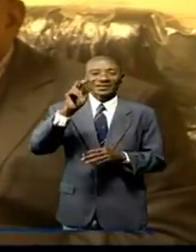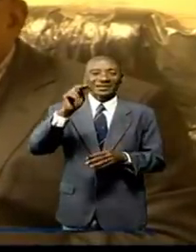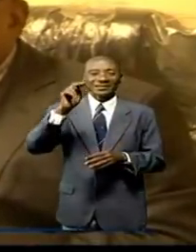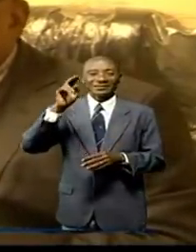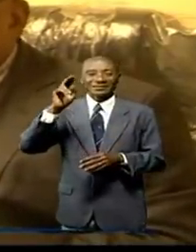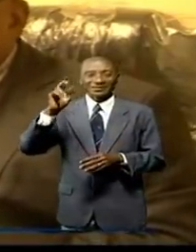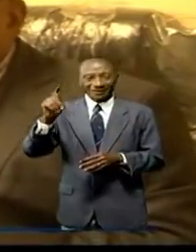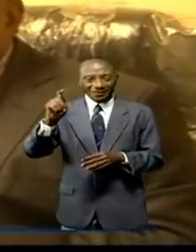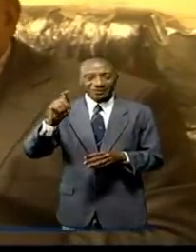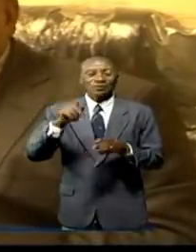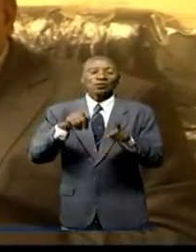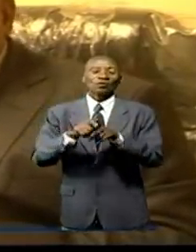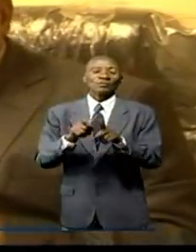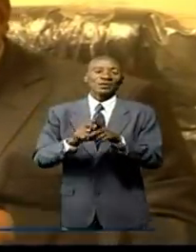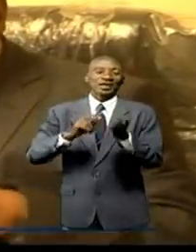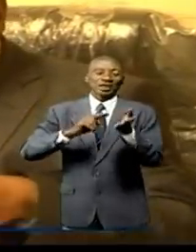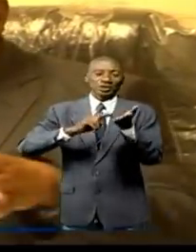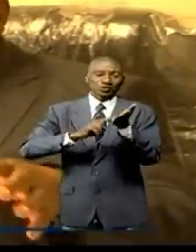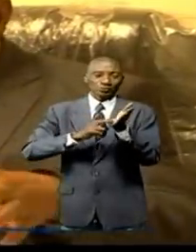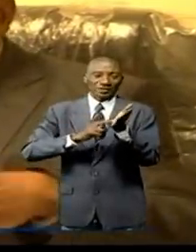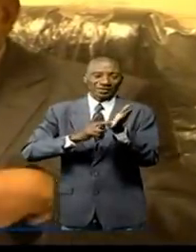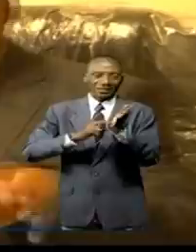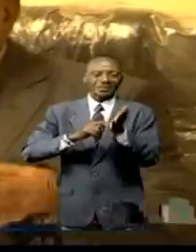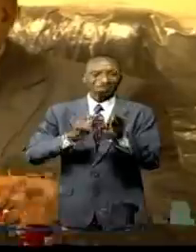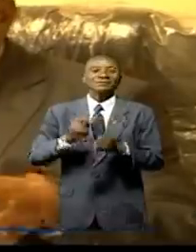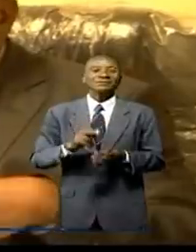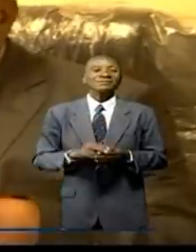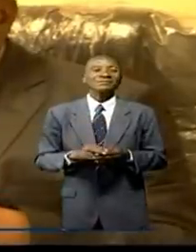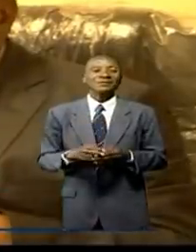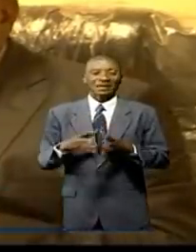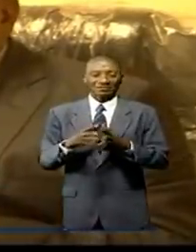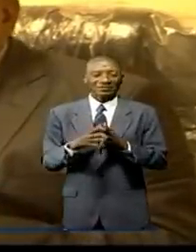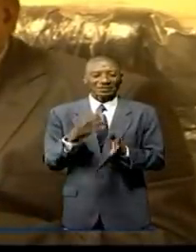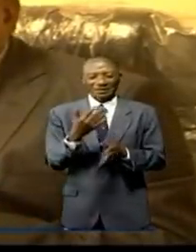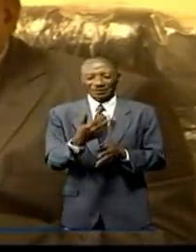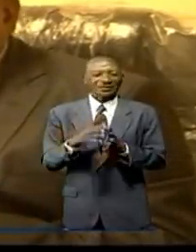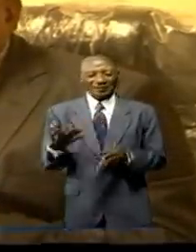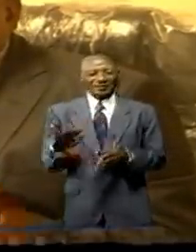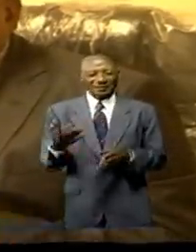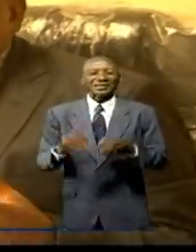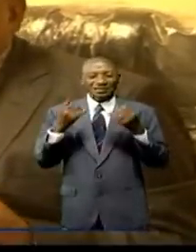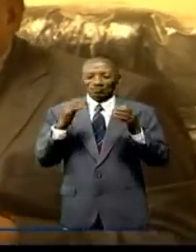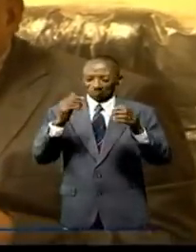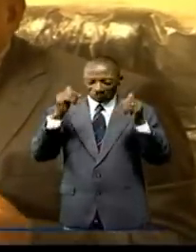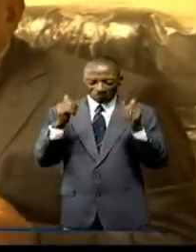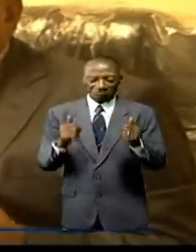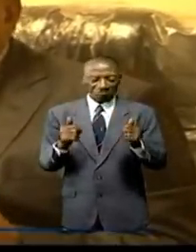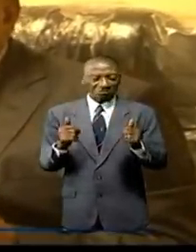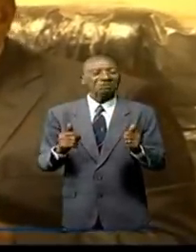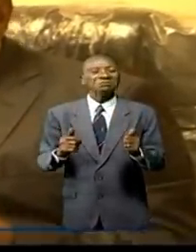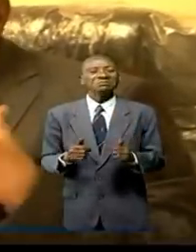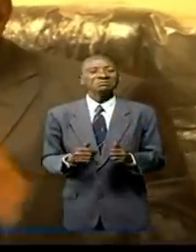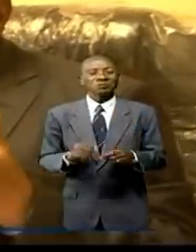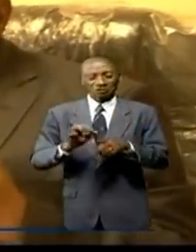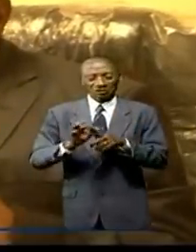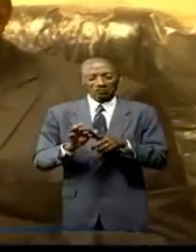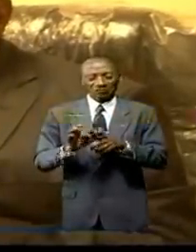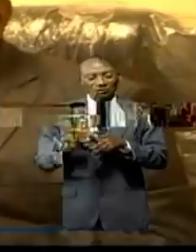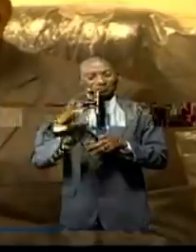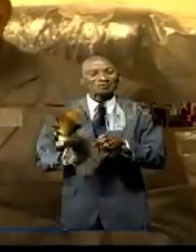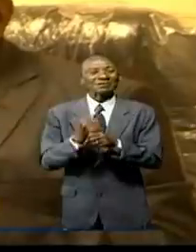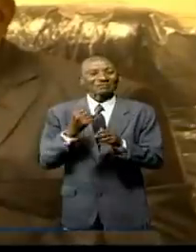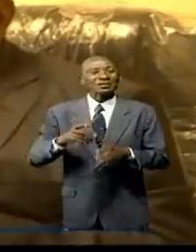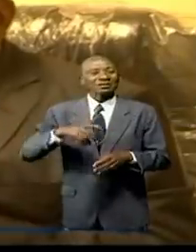assez d'exigences. Avec le matériel informatique adéquat, tout ça, avec deux personnes ou même seules,